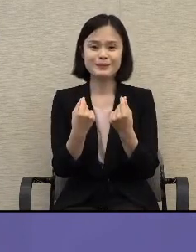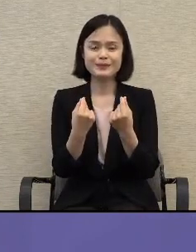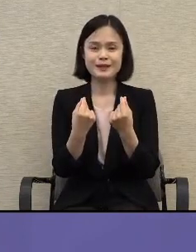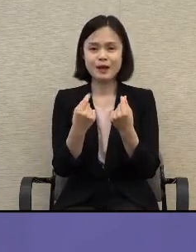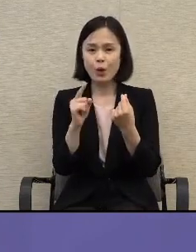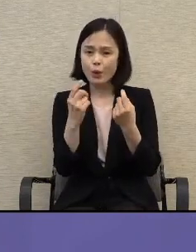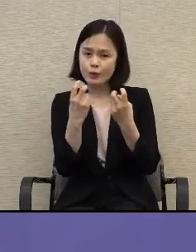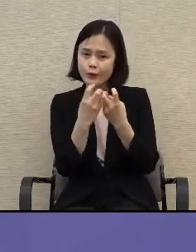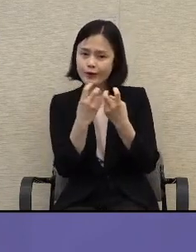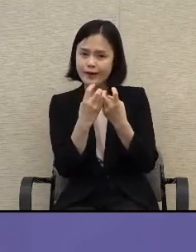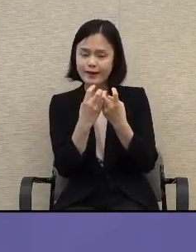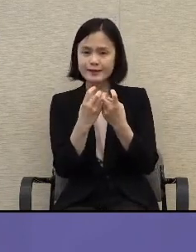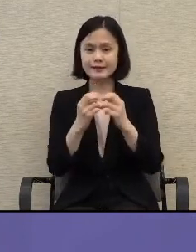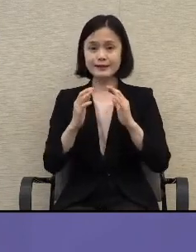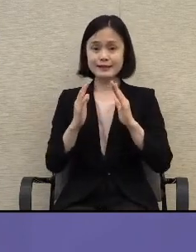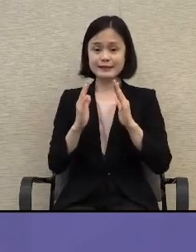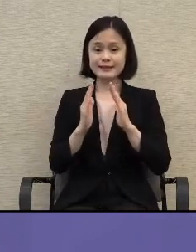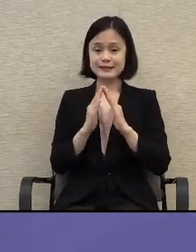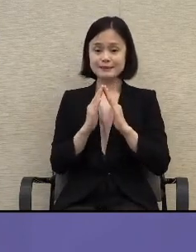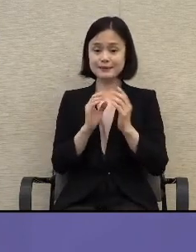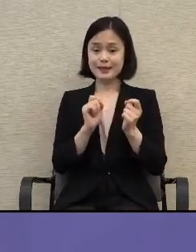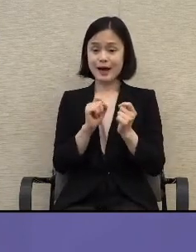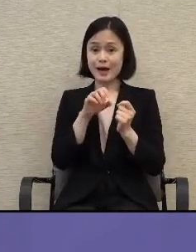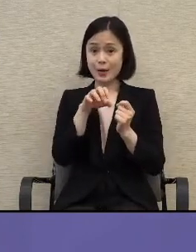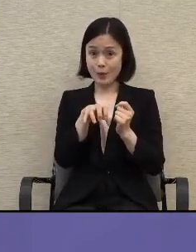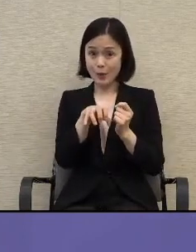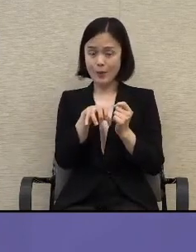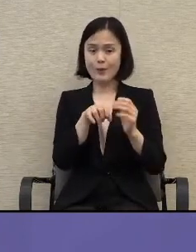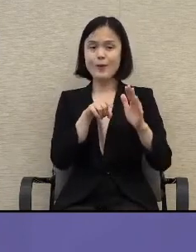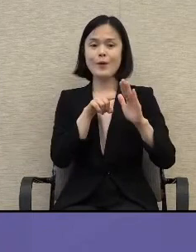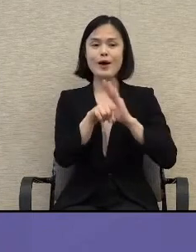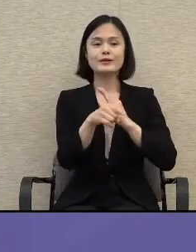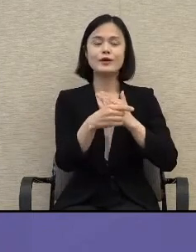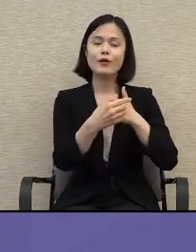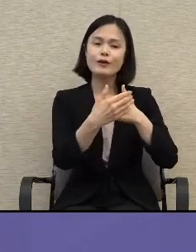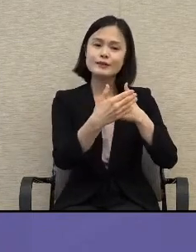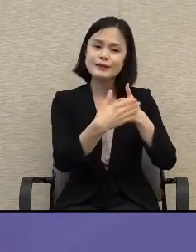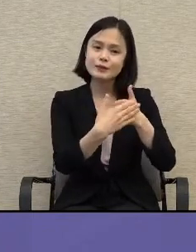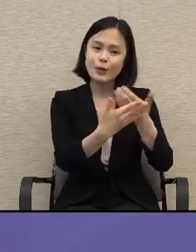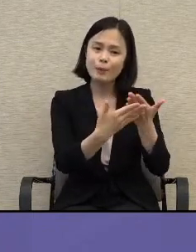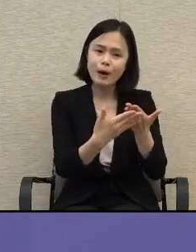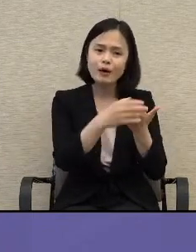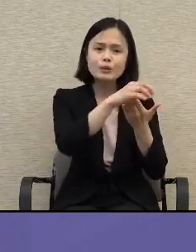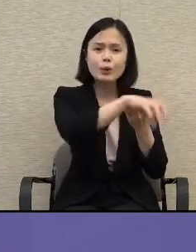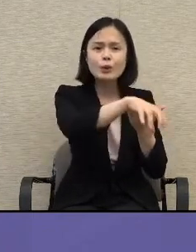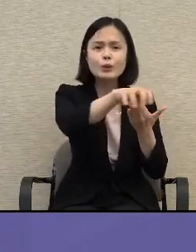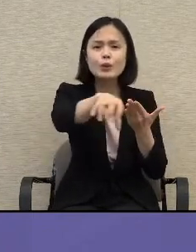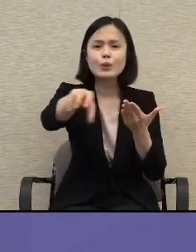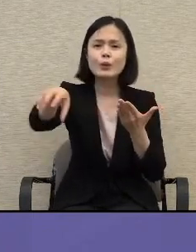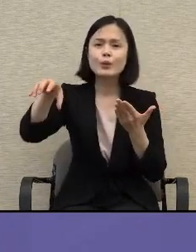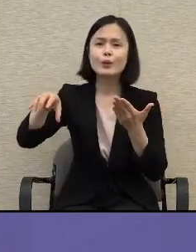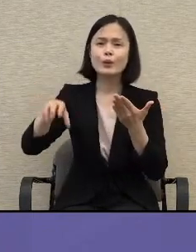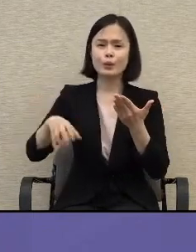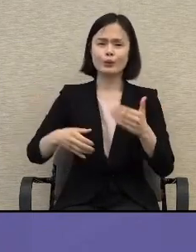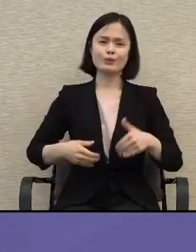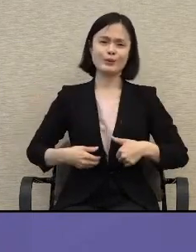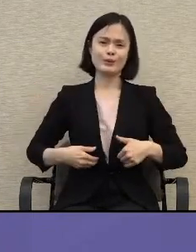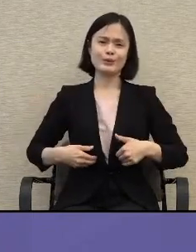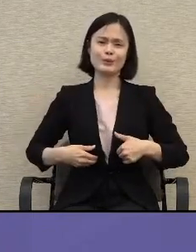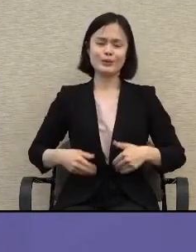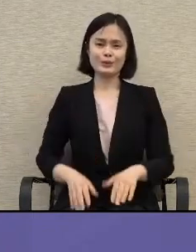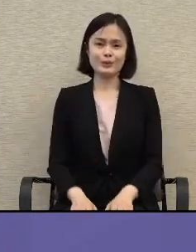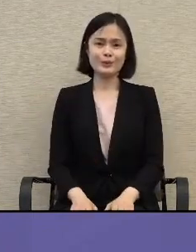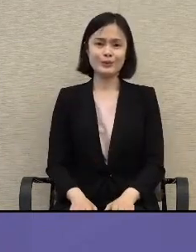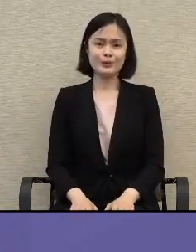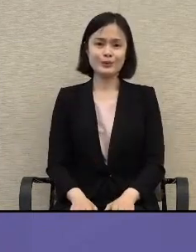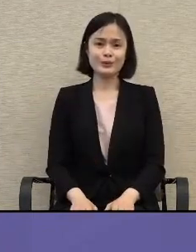같습니다. 가고 싶을 때갈수 있는 곳들이 있어야 하고, 가는 것과 관련된 심리적인 접근성들이 좀더 개선이 돼야 하겠죠.